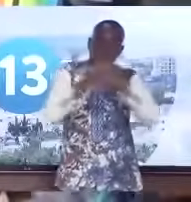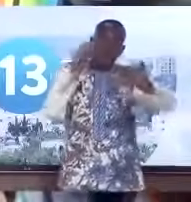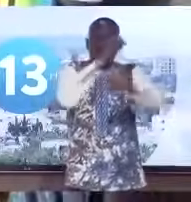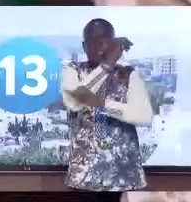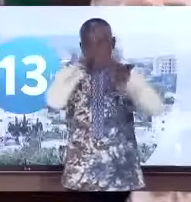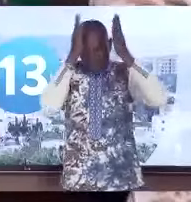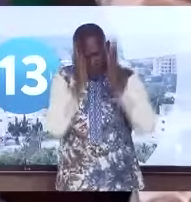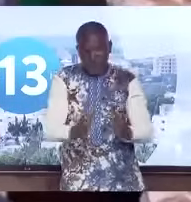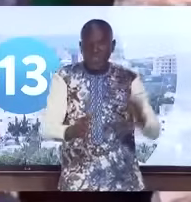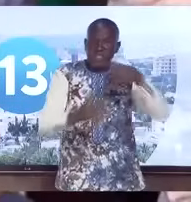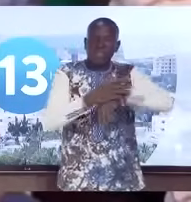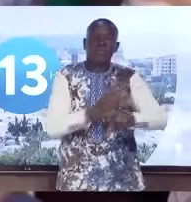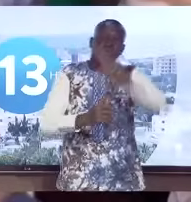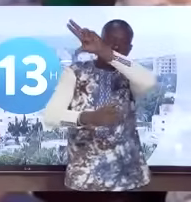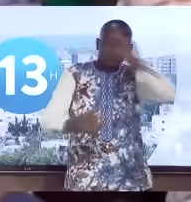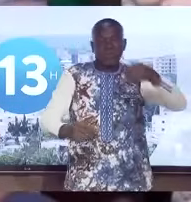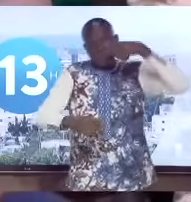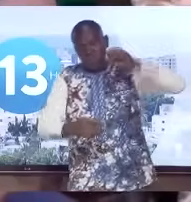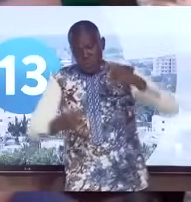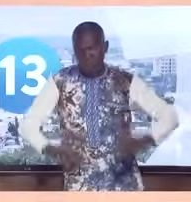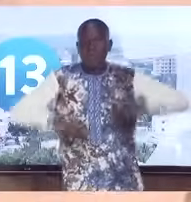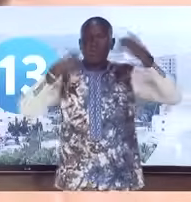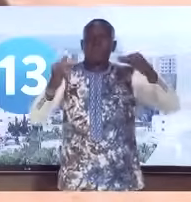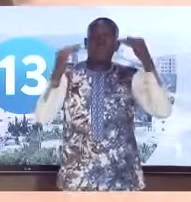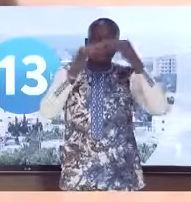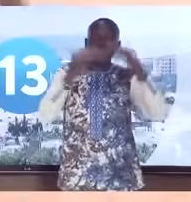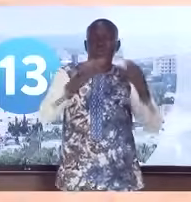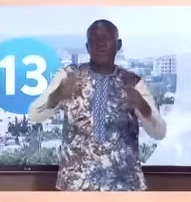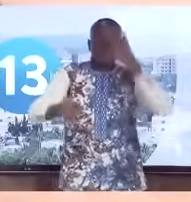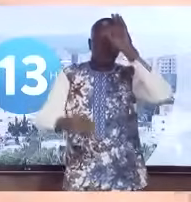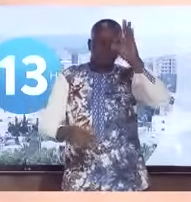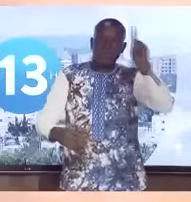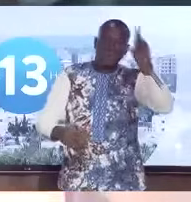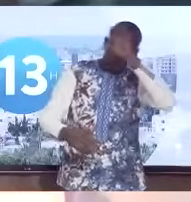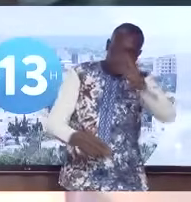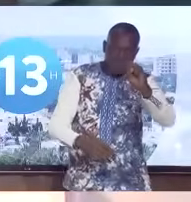patriotique et une trentaine de motos remises également aux forces de défense et de sécurité.